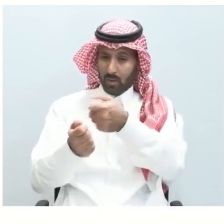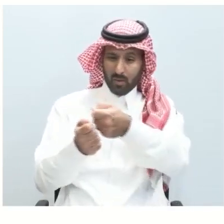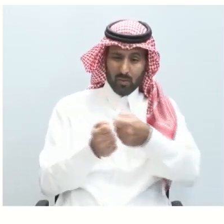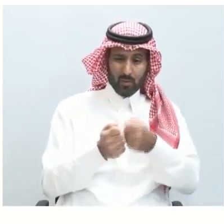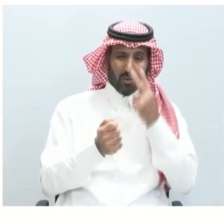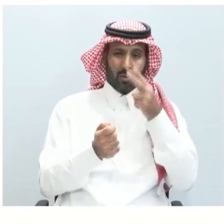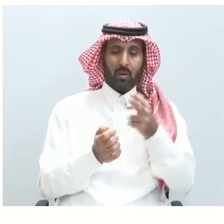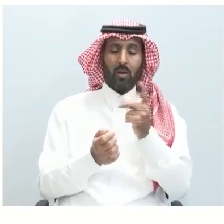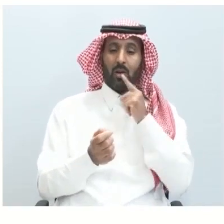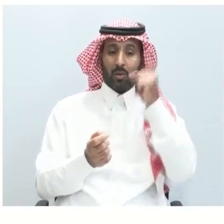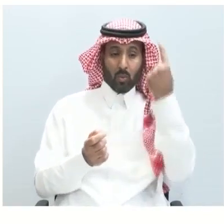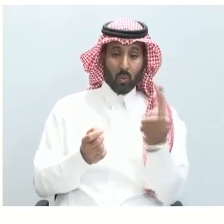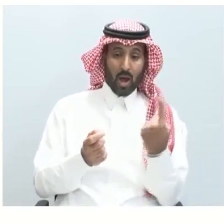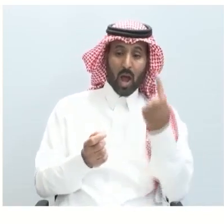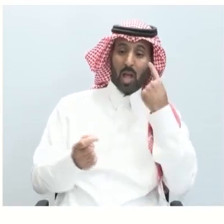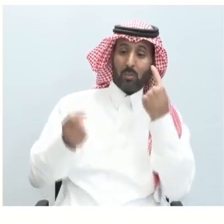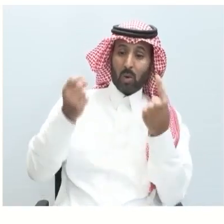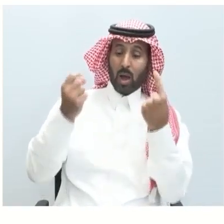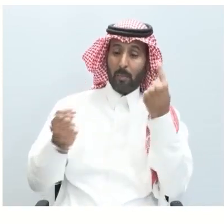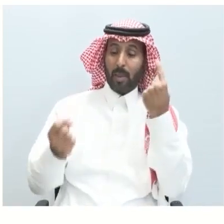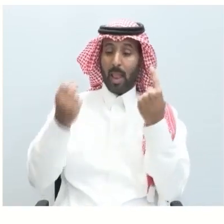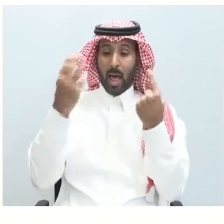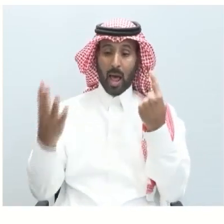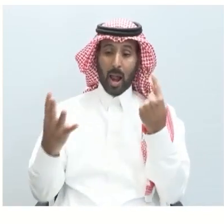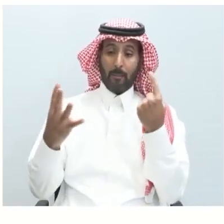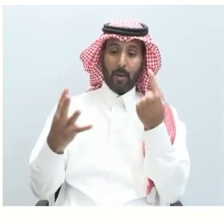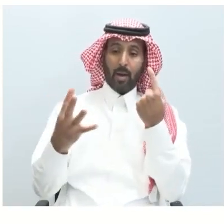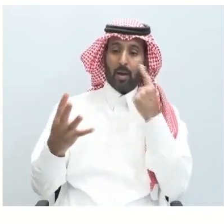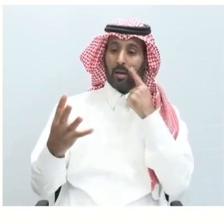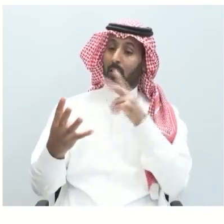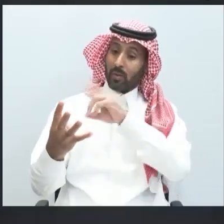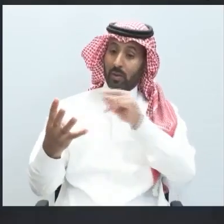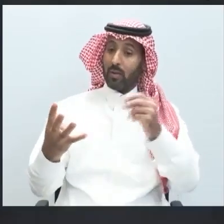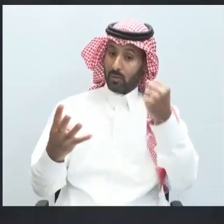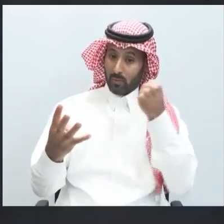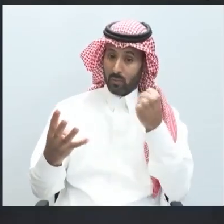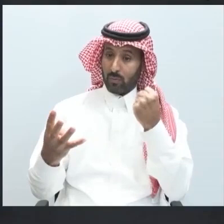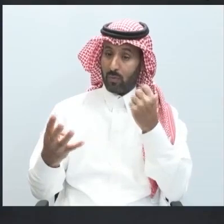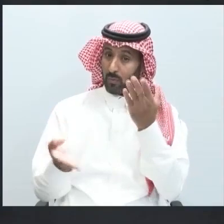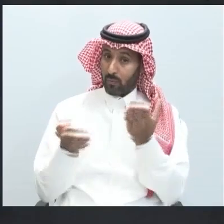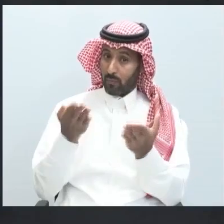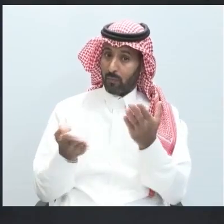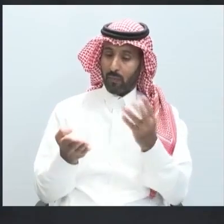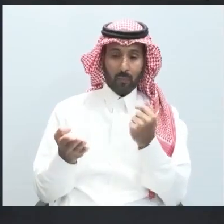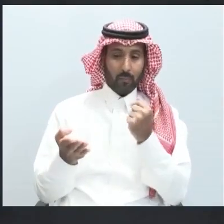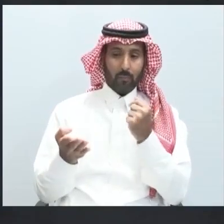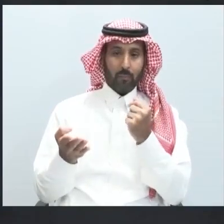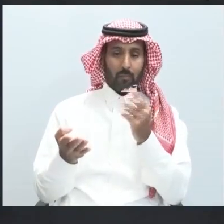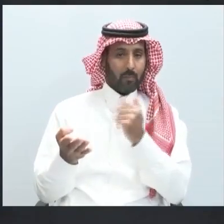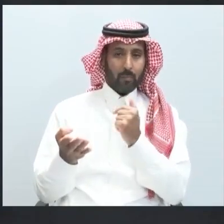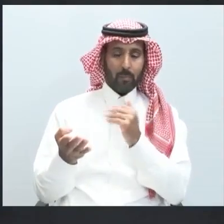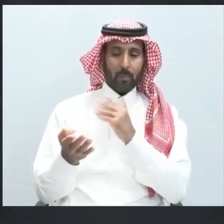الشكل شخص واحد مقابل عه هل يوجد تكافؤ بين الفريقين هنا بالتاكيد